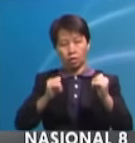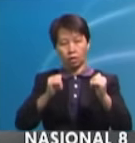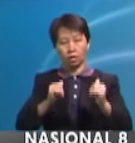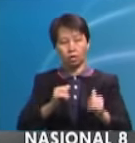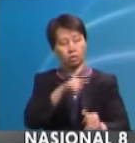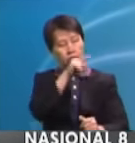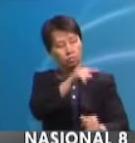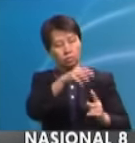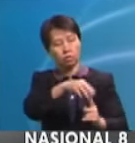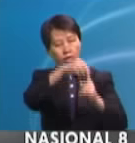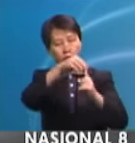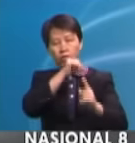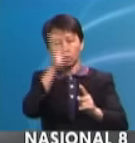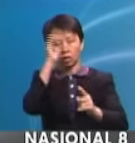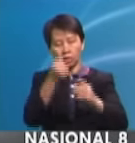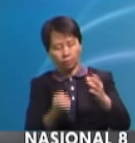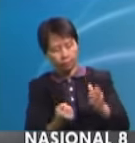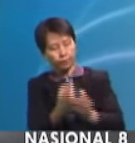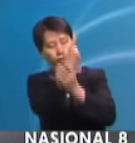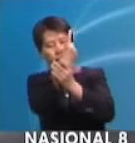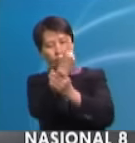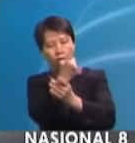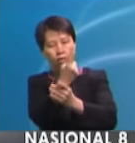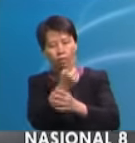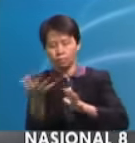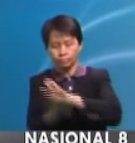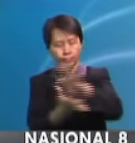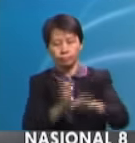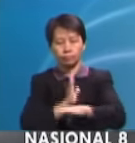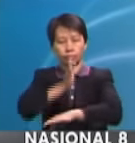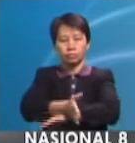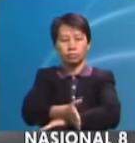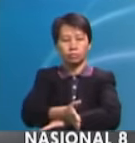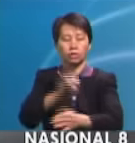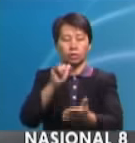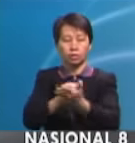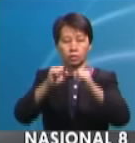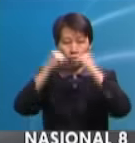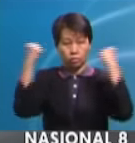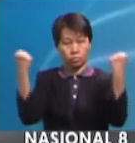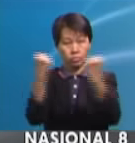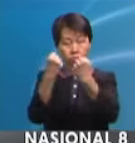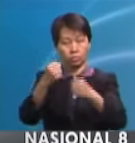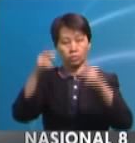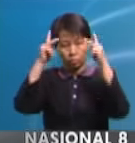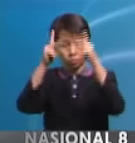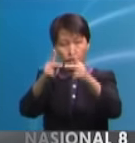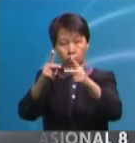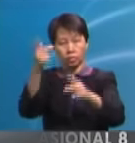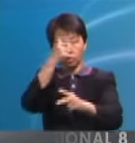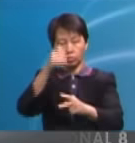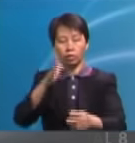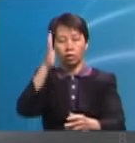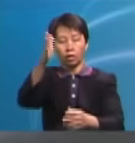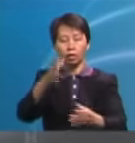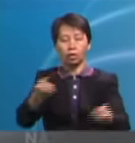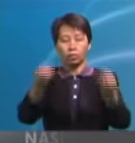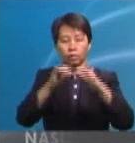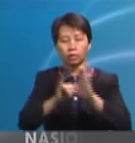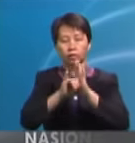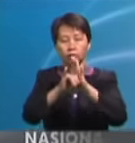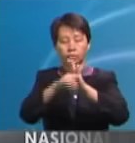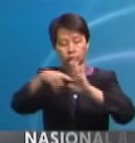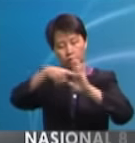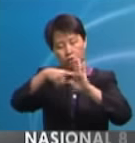Ami khususnya tidak akan Mencetuskan tindakan provokasi melampau sedemikian di stadium Darul makmul Kuantan kerana ianya akan memberi imej